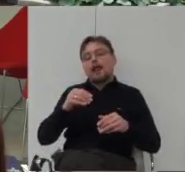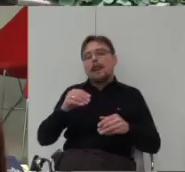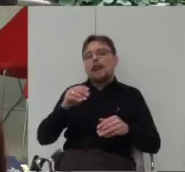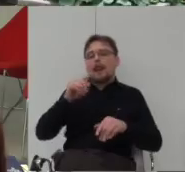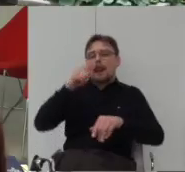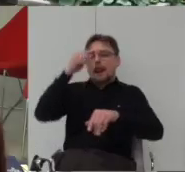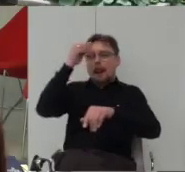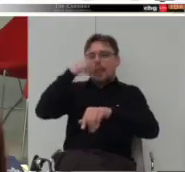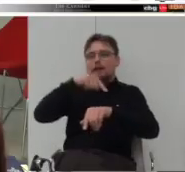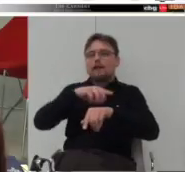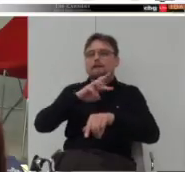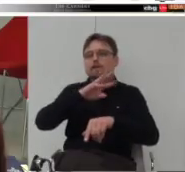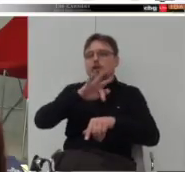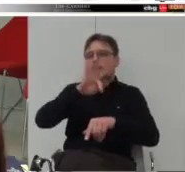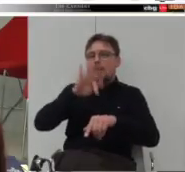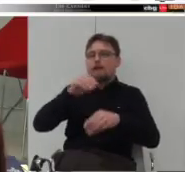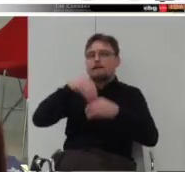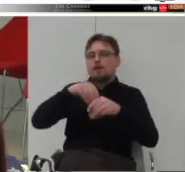świeżym powietrzu.